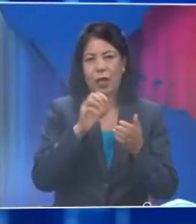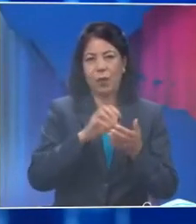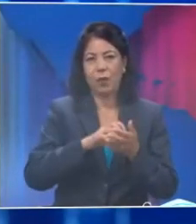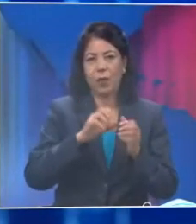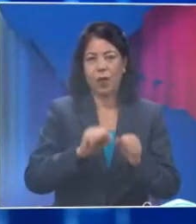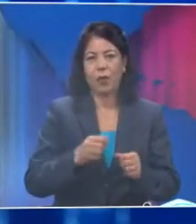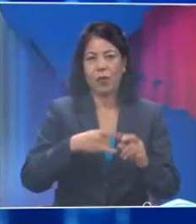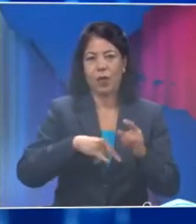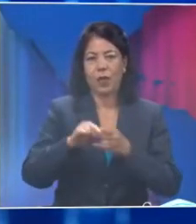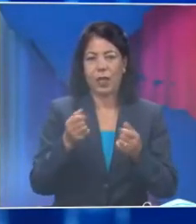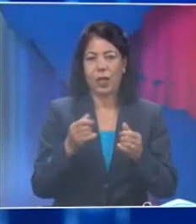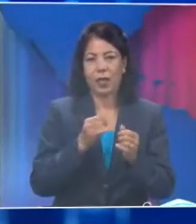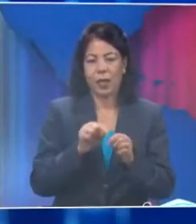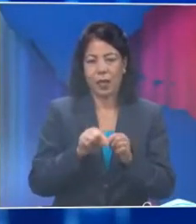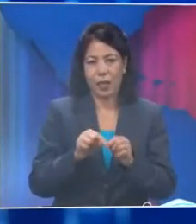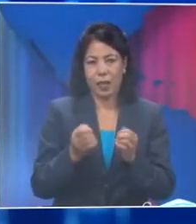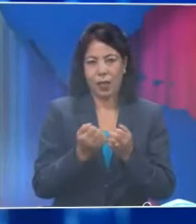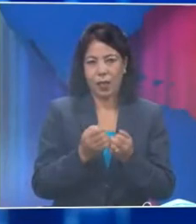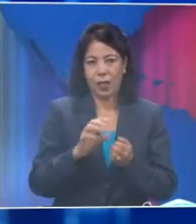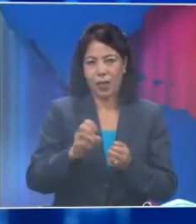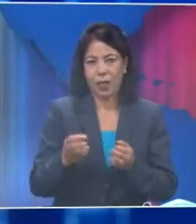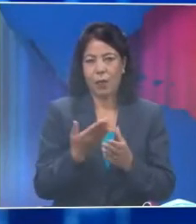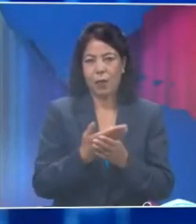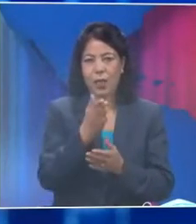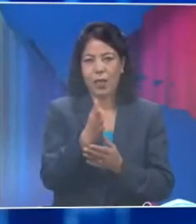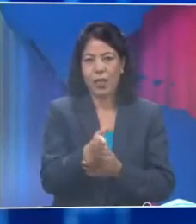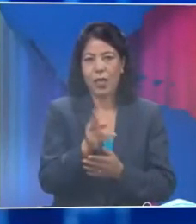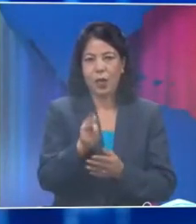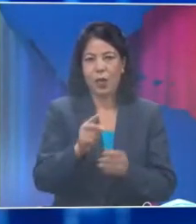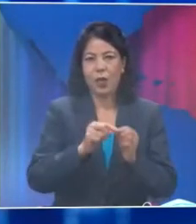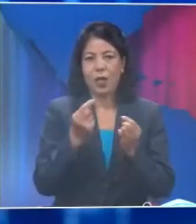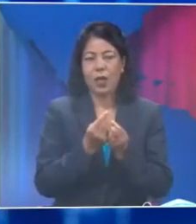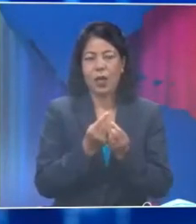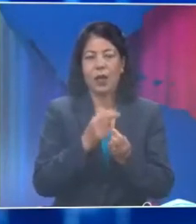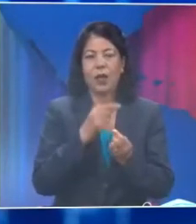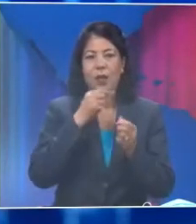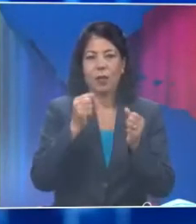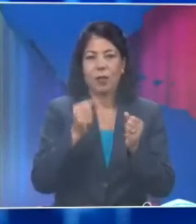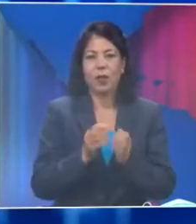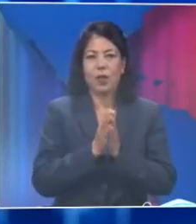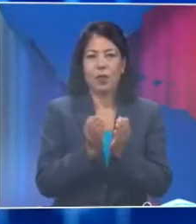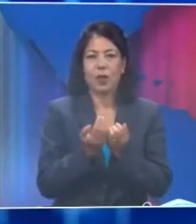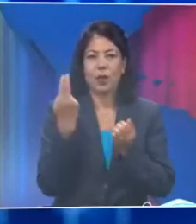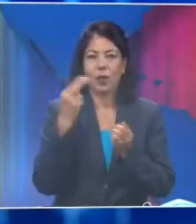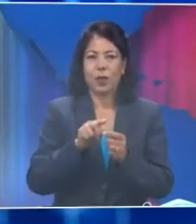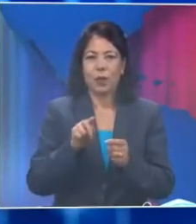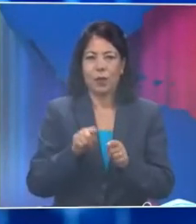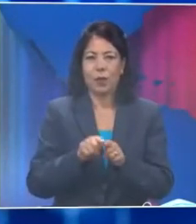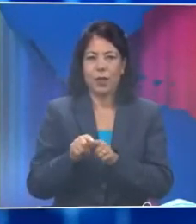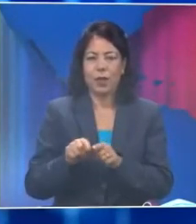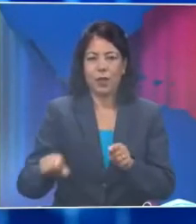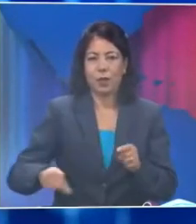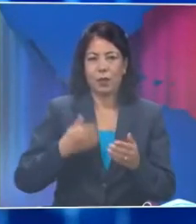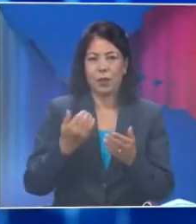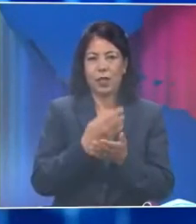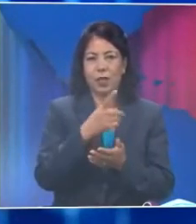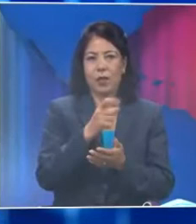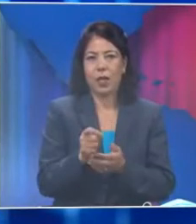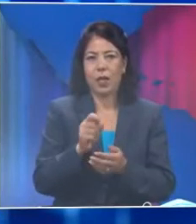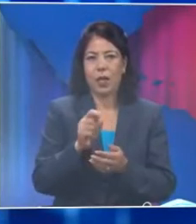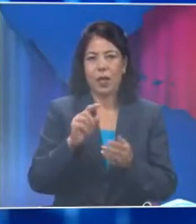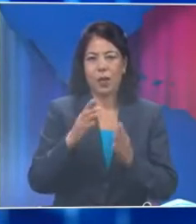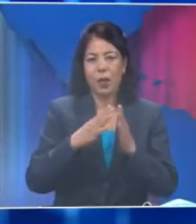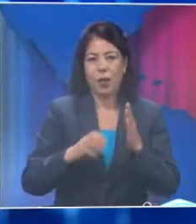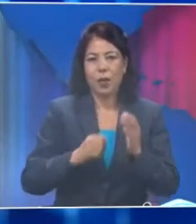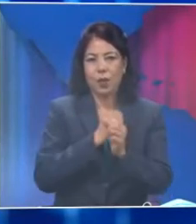फर्किएर खेतीपाती गरिरहेका छन्। स्थानीय प्रशासनले सो क्षेत्रमा नबस्न आग्रह गरेको भए पनि जीविकोपार्जनका लागि